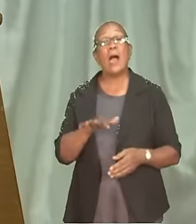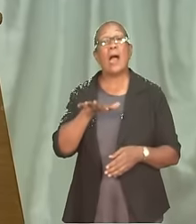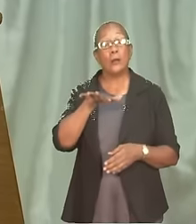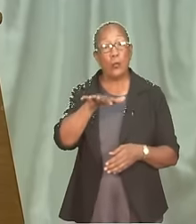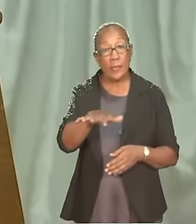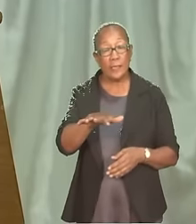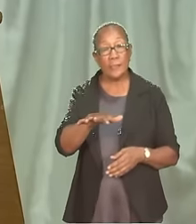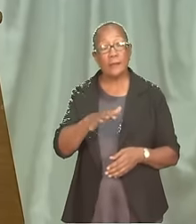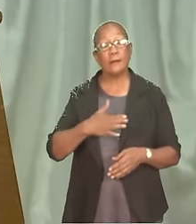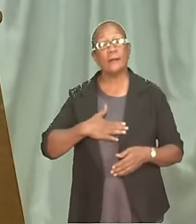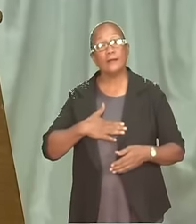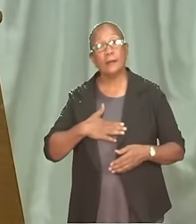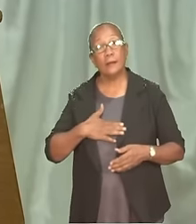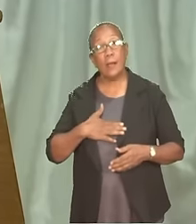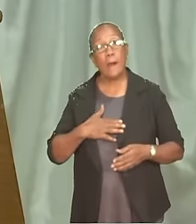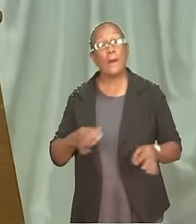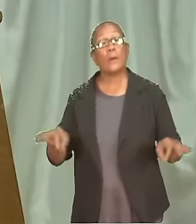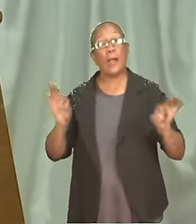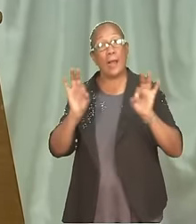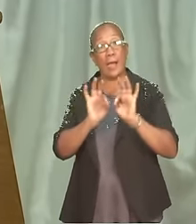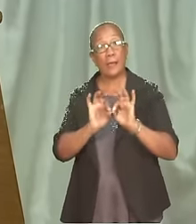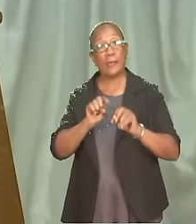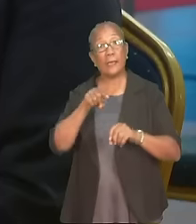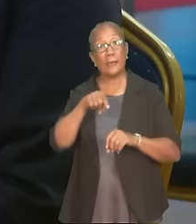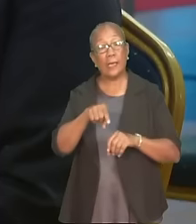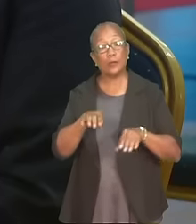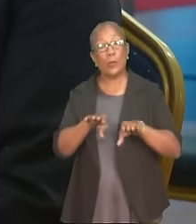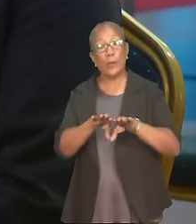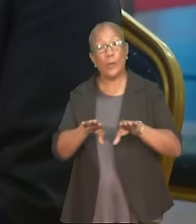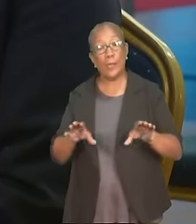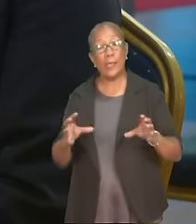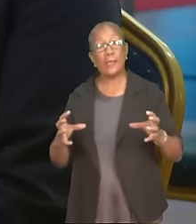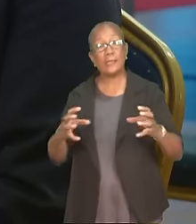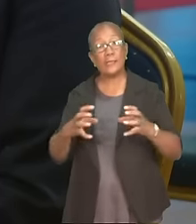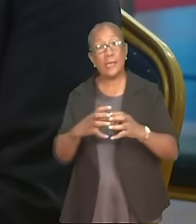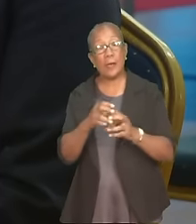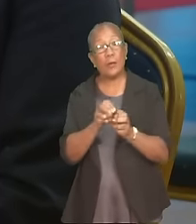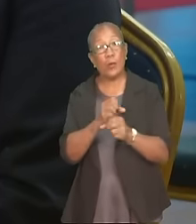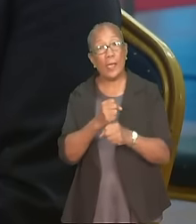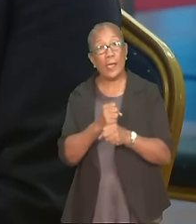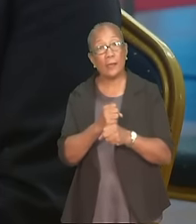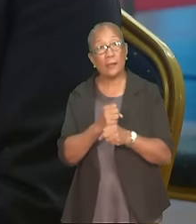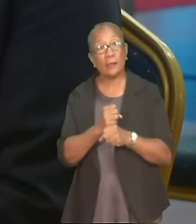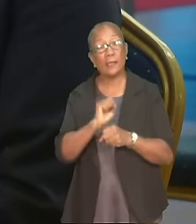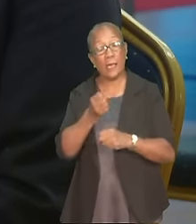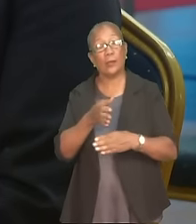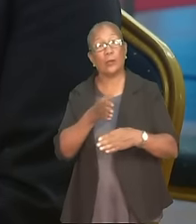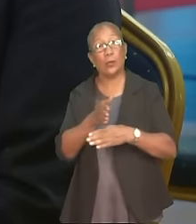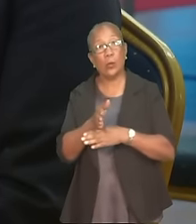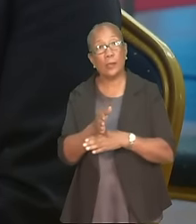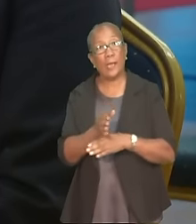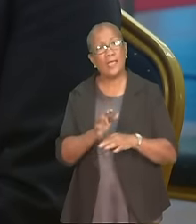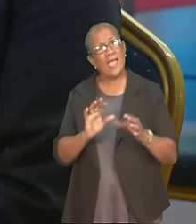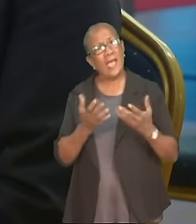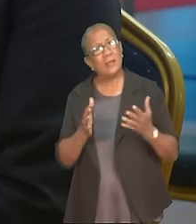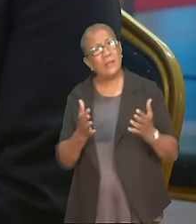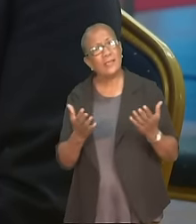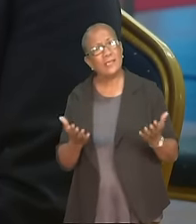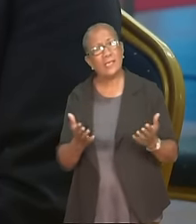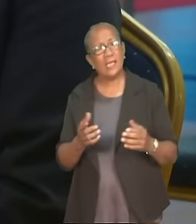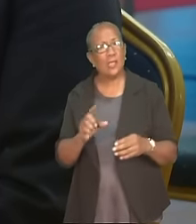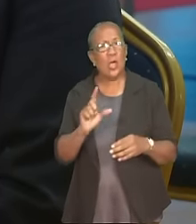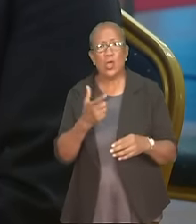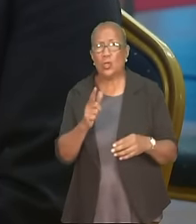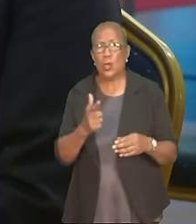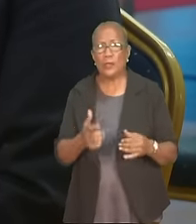bijzonder belangrijk dat we fundamentele hervormingen hebben kunnen doorvoeren. En misschien zal het nog niet